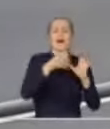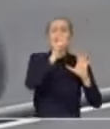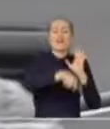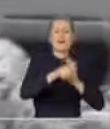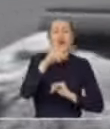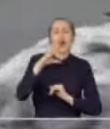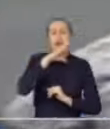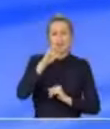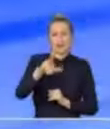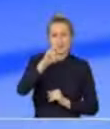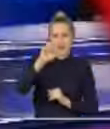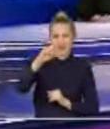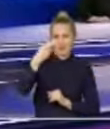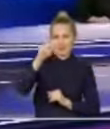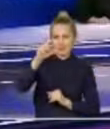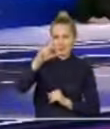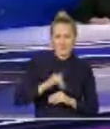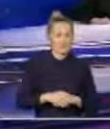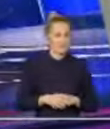Czarneckiego.